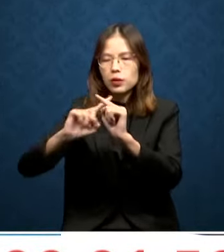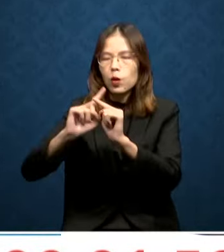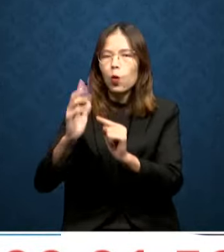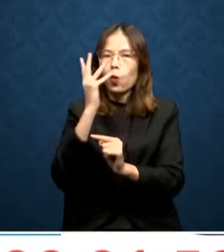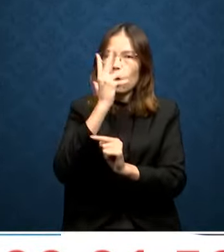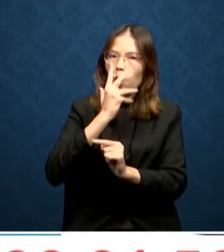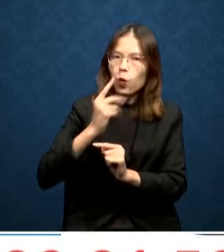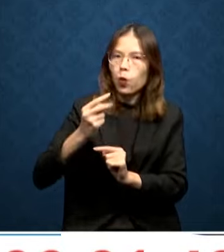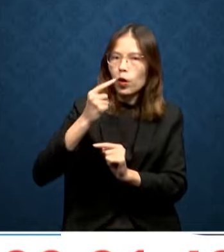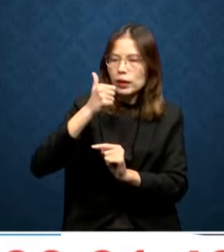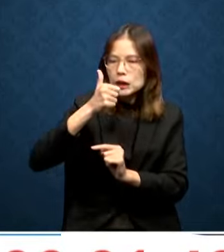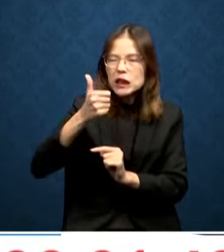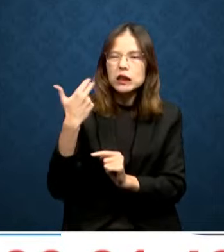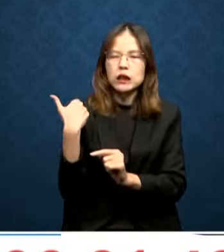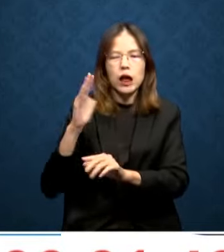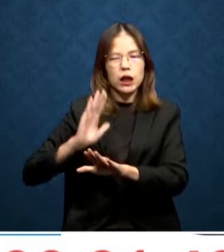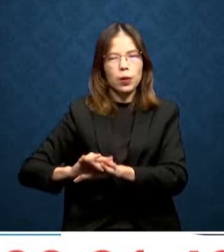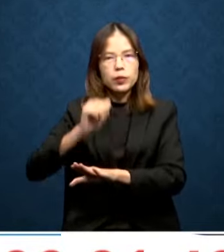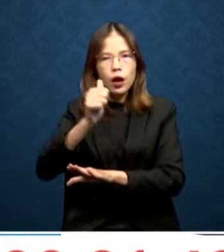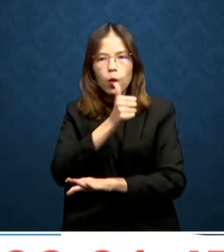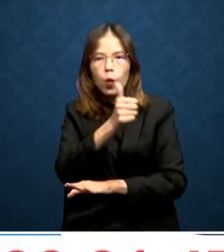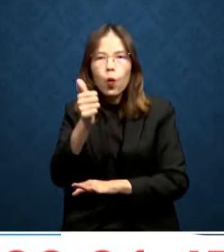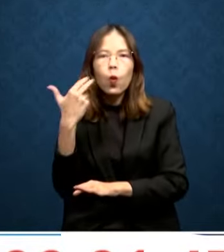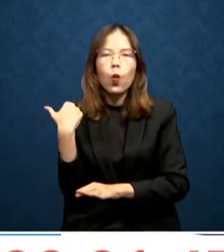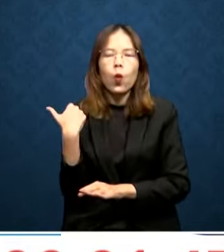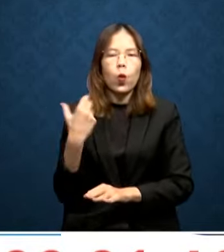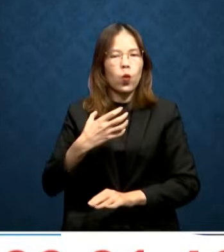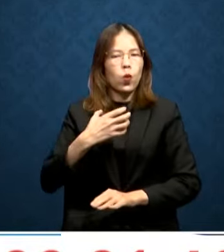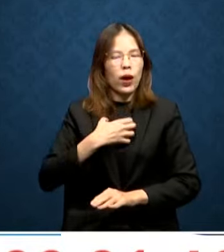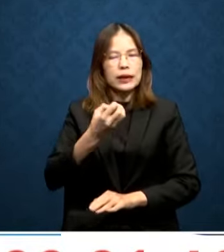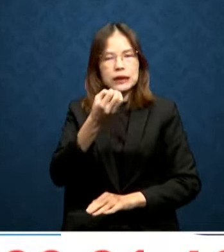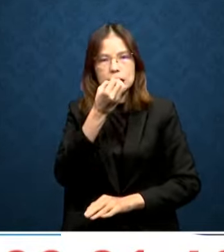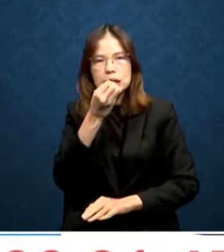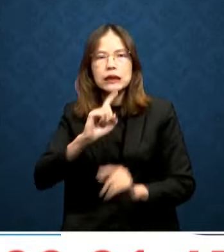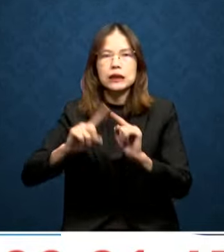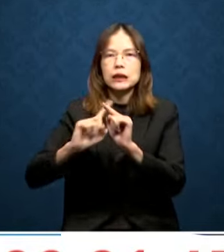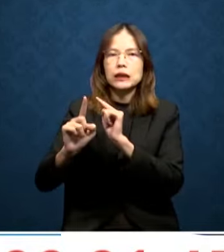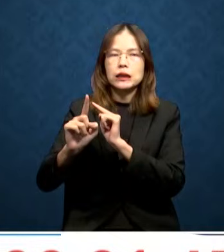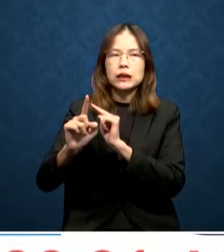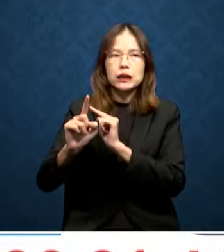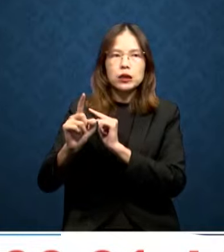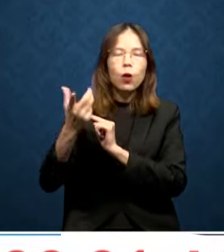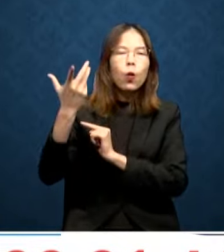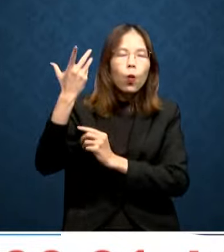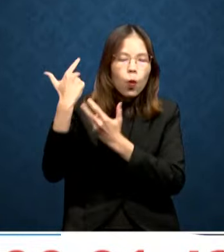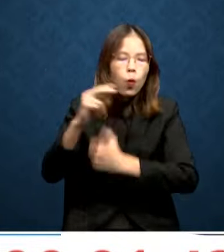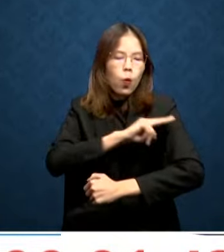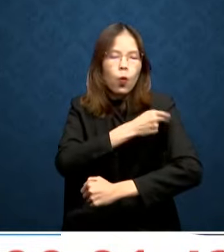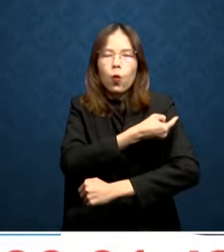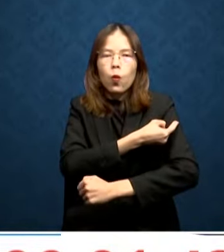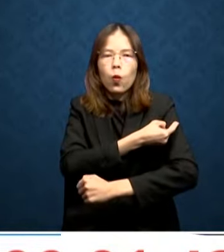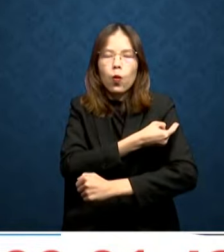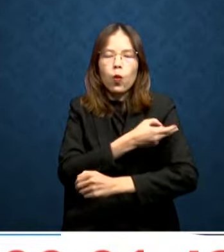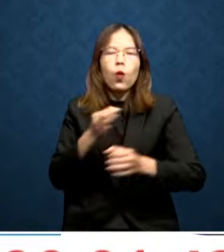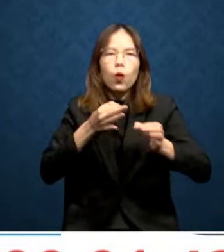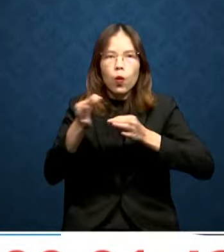งามสดดูดีน่ารับประทานเมื่อไม่นานมานี้ก็ยังมีนายแพทย์ท่านนึงได้